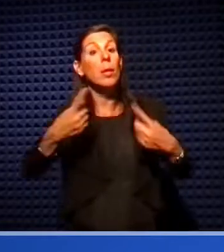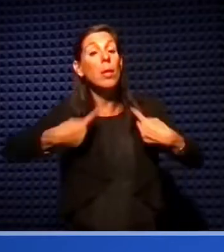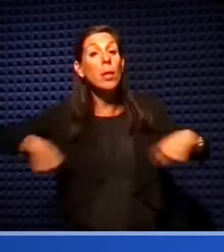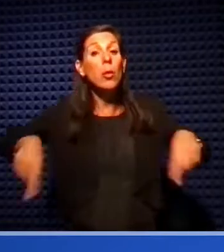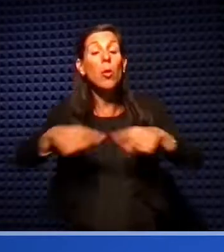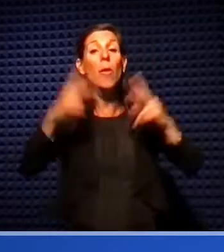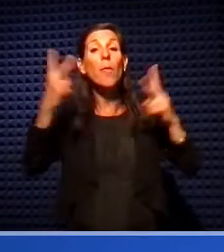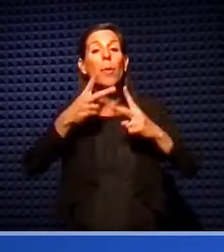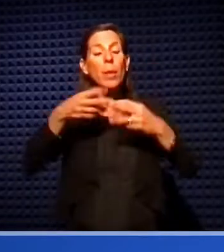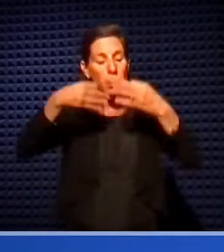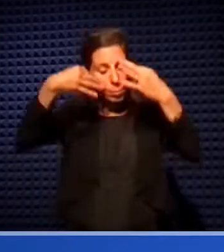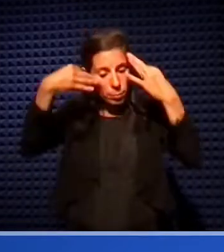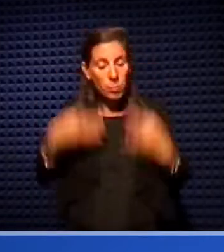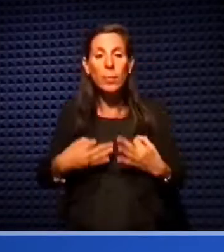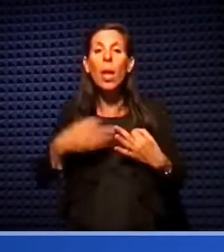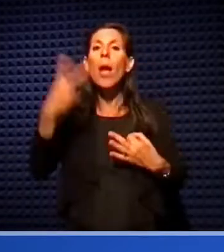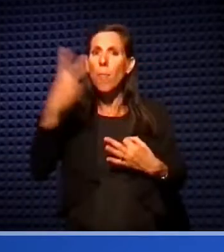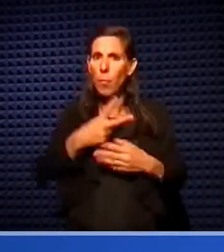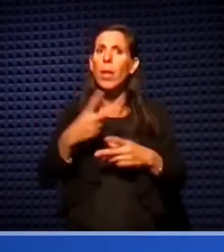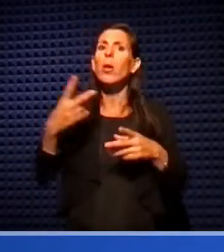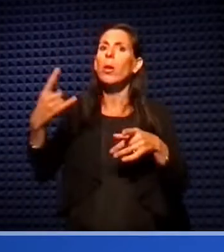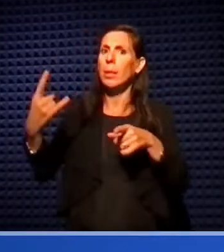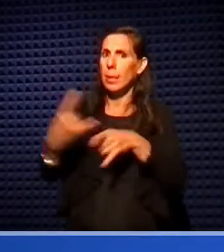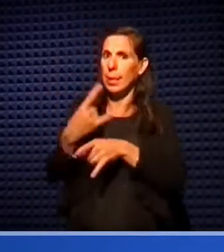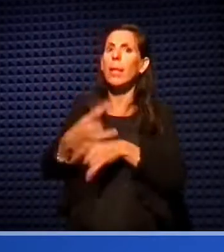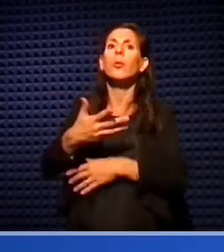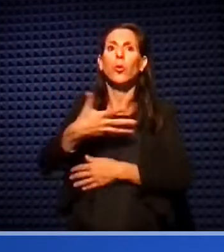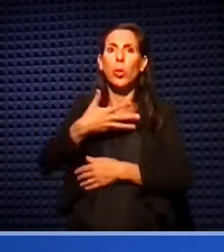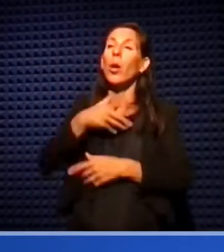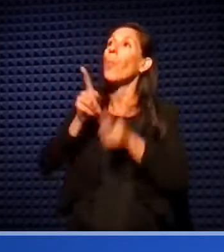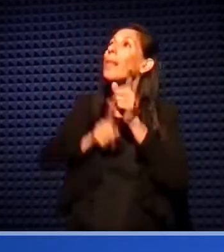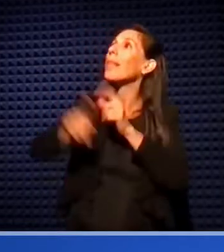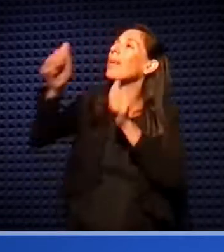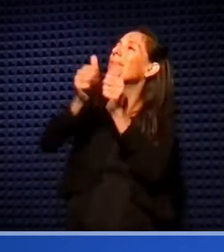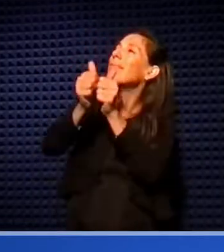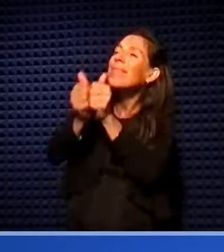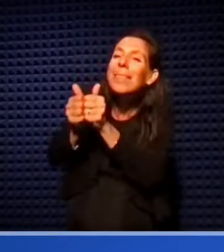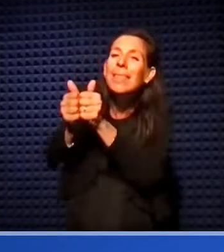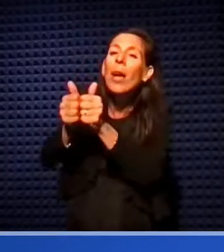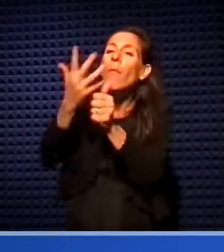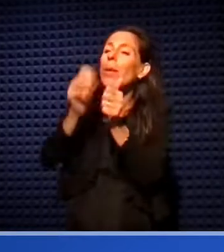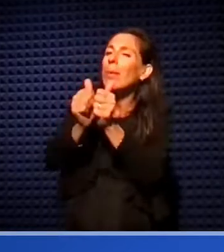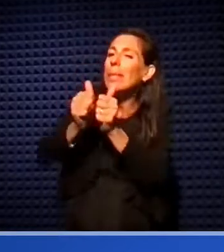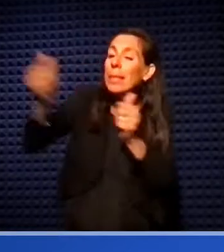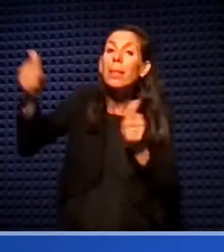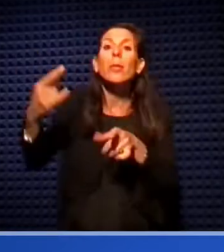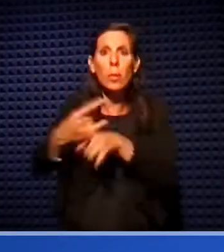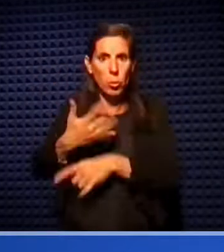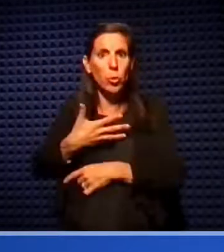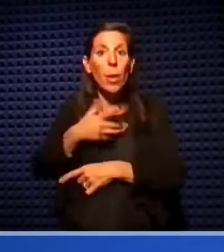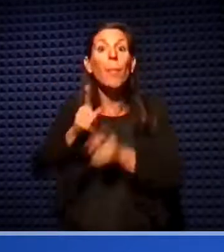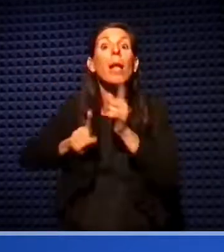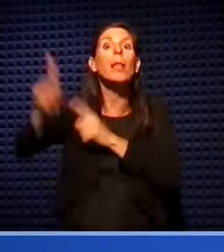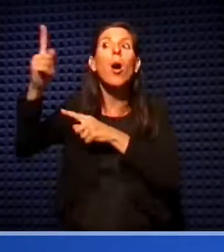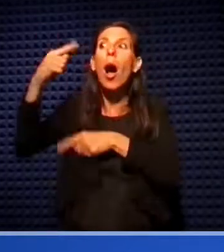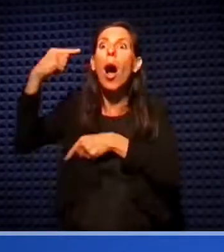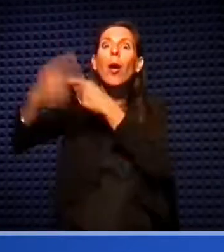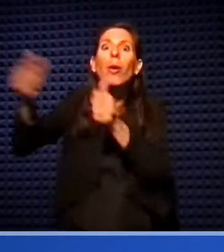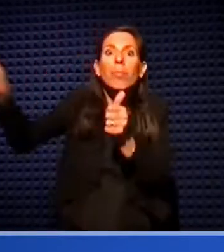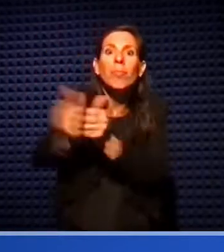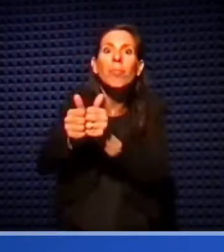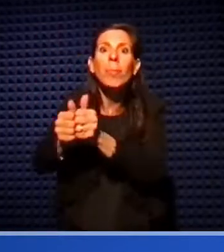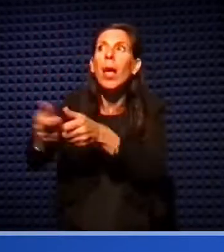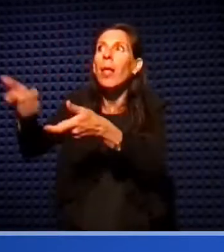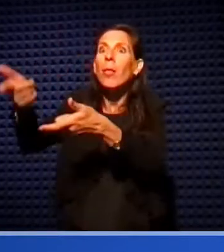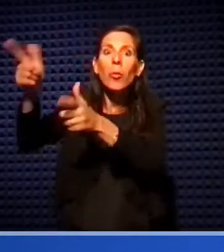انتفتنا قويتاقن ووتر سقاتا تخبنا مستصبيننا ايو إذا أبتاريخ دحنات بتا دقاقا مزتر أيه قد أيه